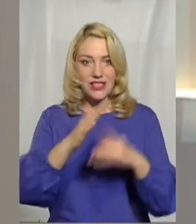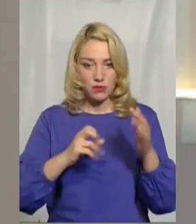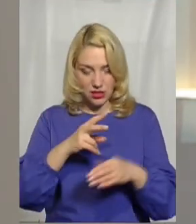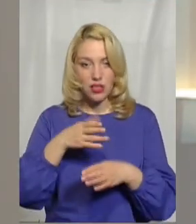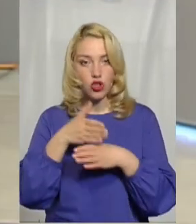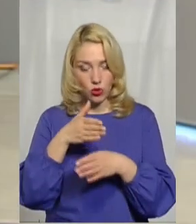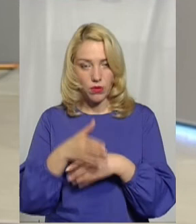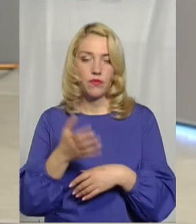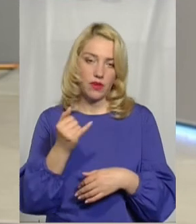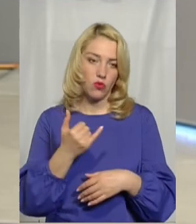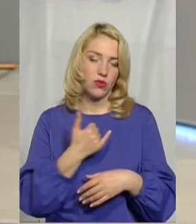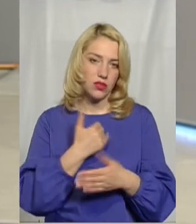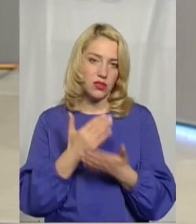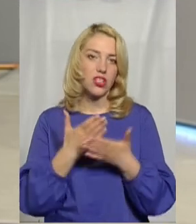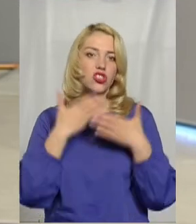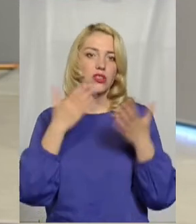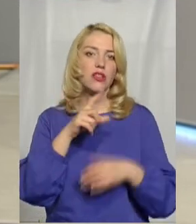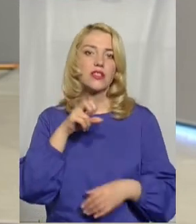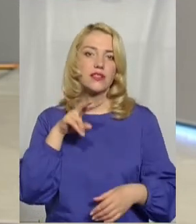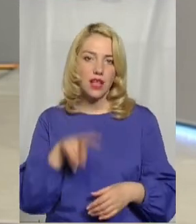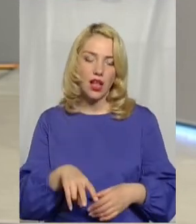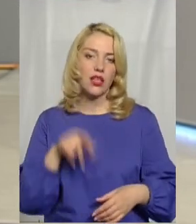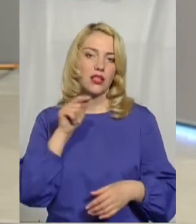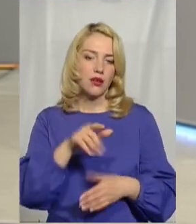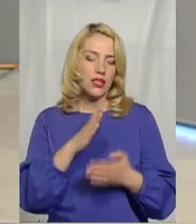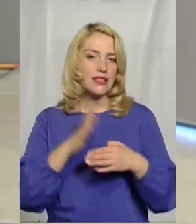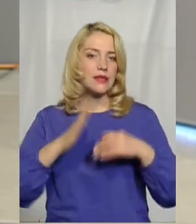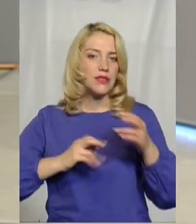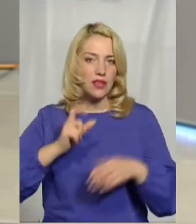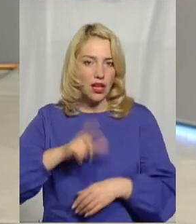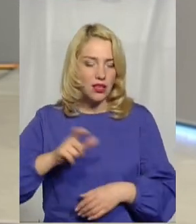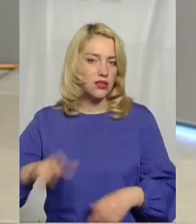дуже гарні спеціалісти в читальному залі, яка без проблем